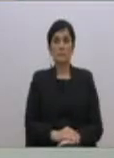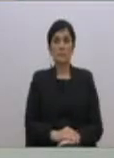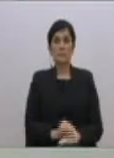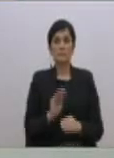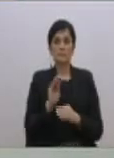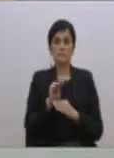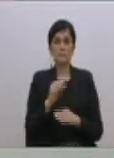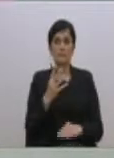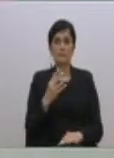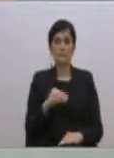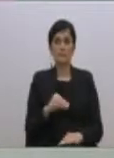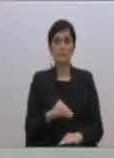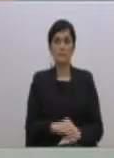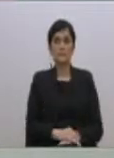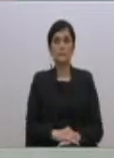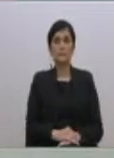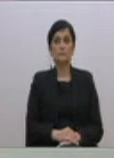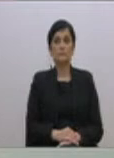Cum a dat cuțul?